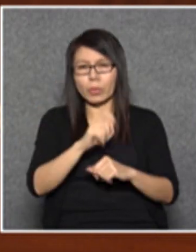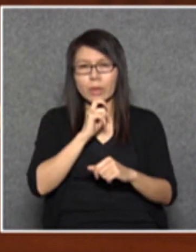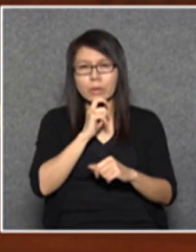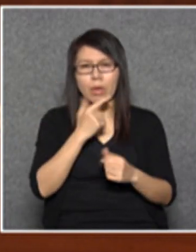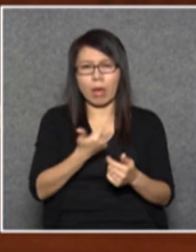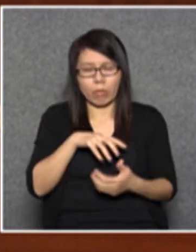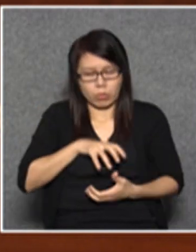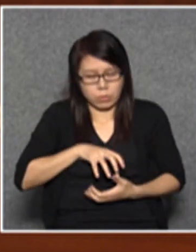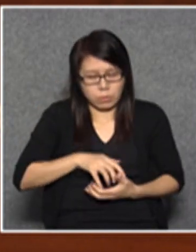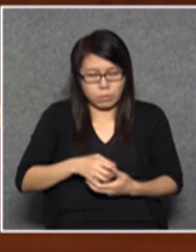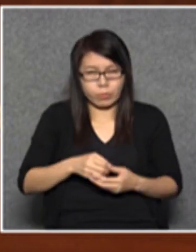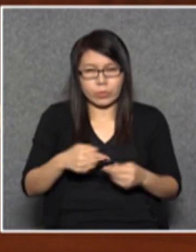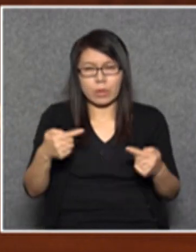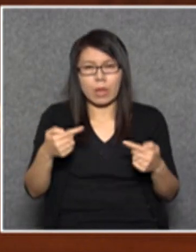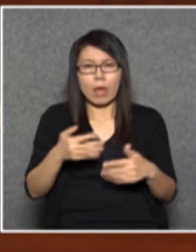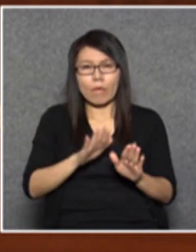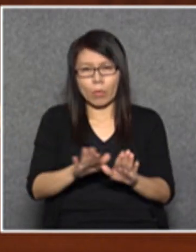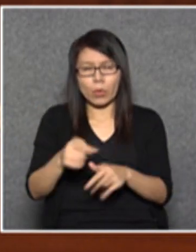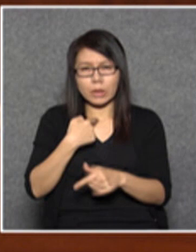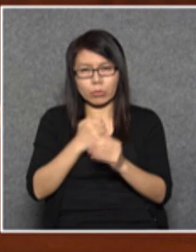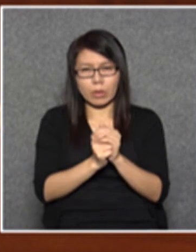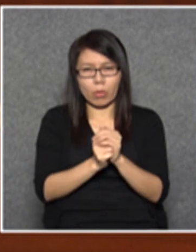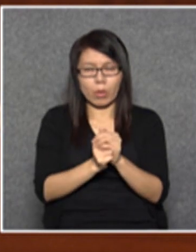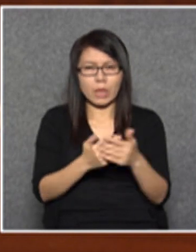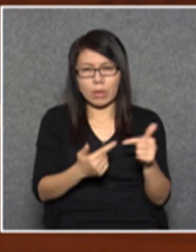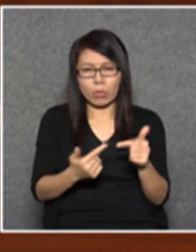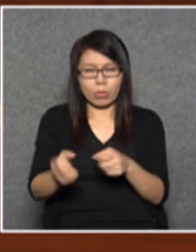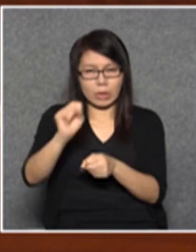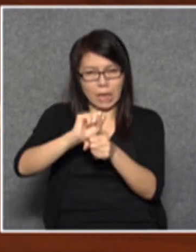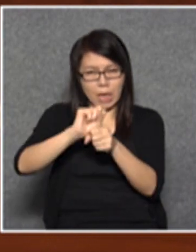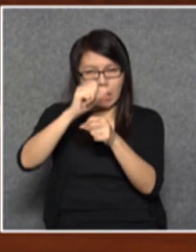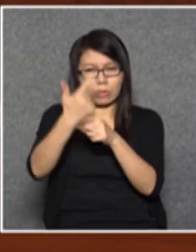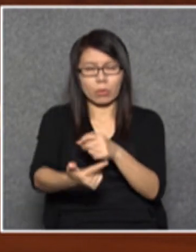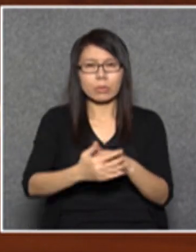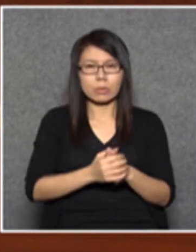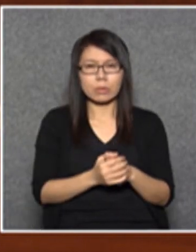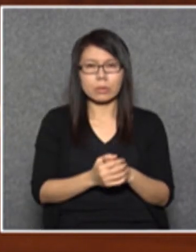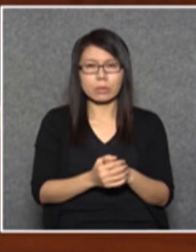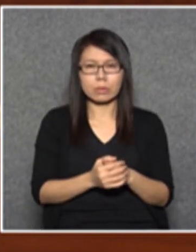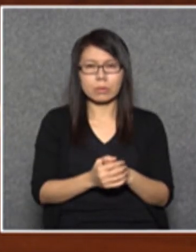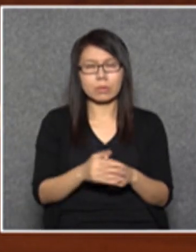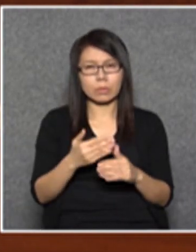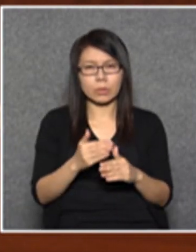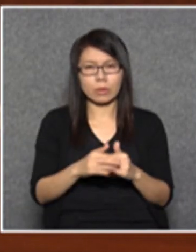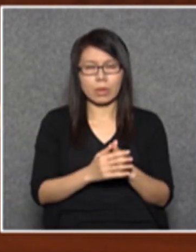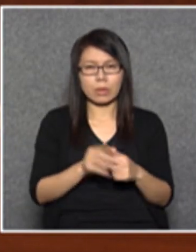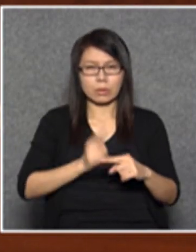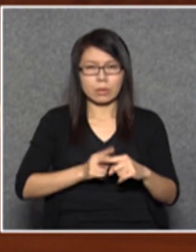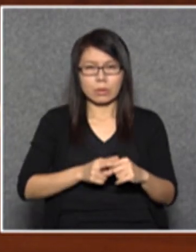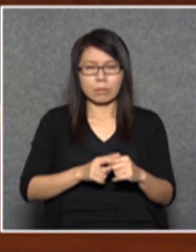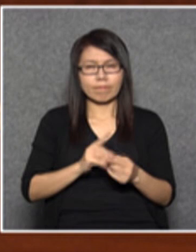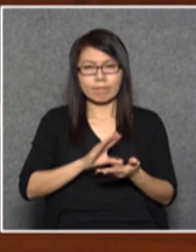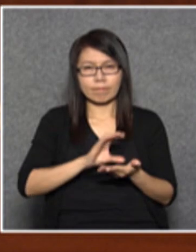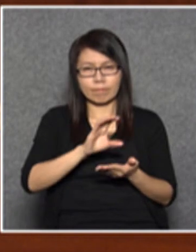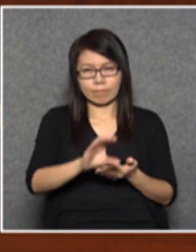力，服務的需求是不斷增加的。在這方面，我們事實上已經投放了不少